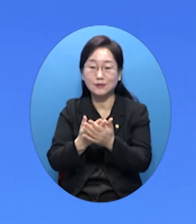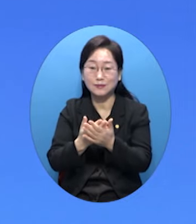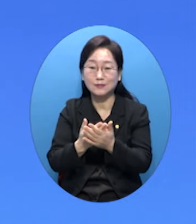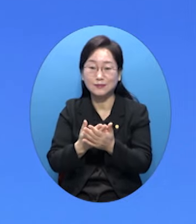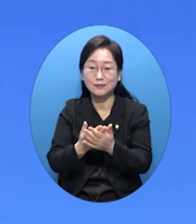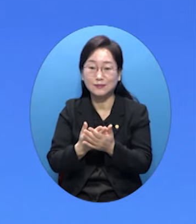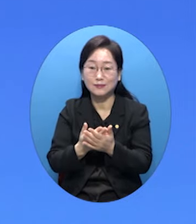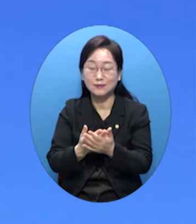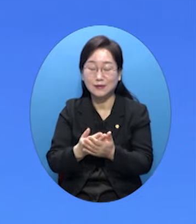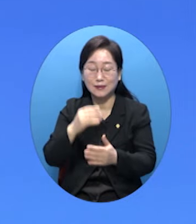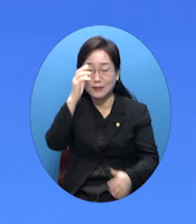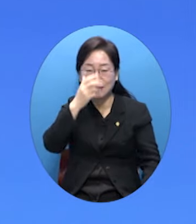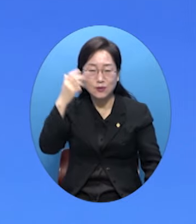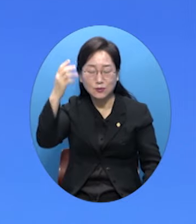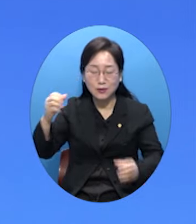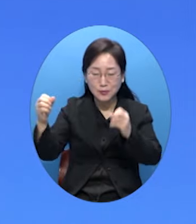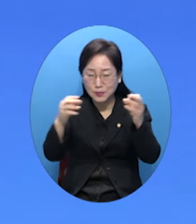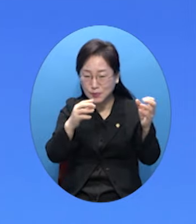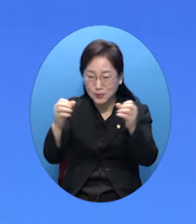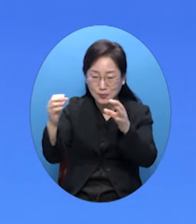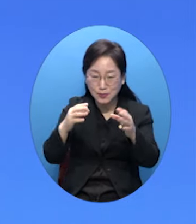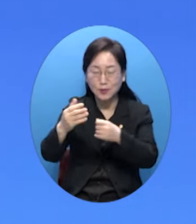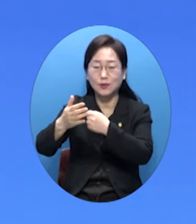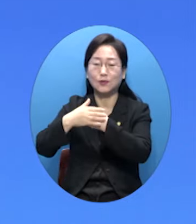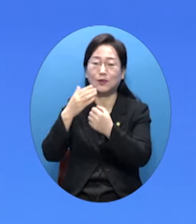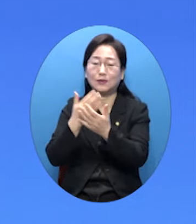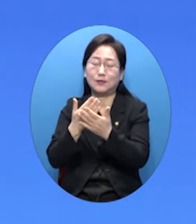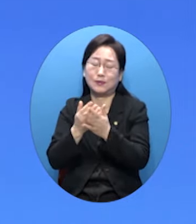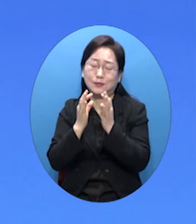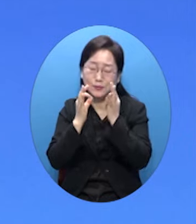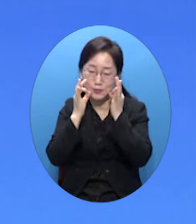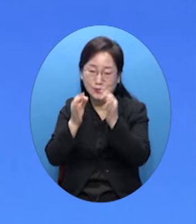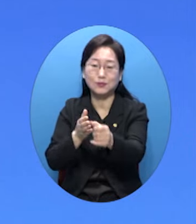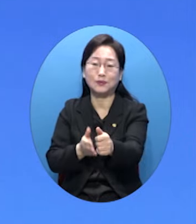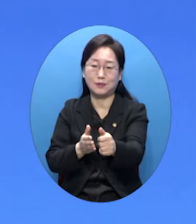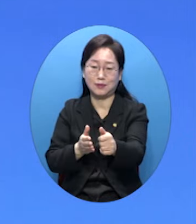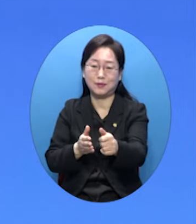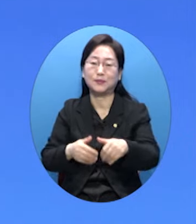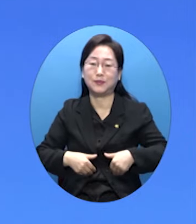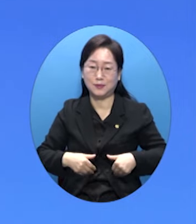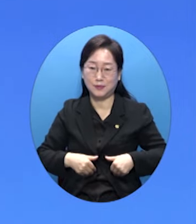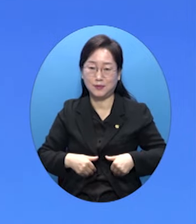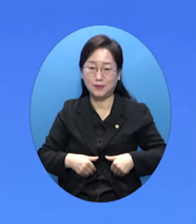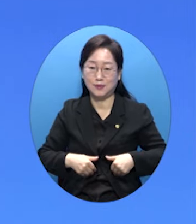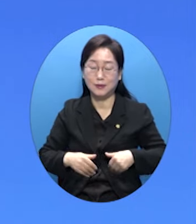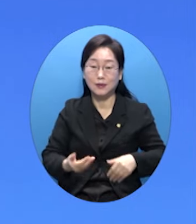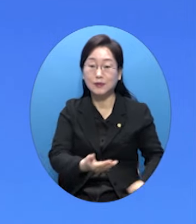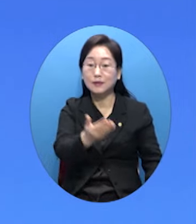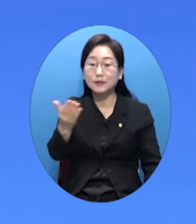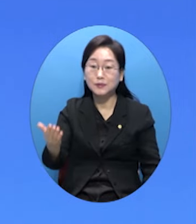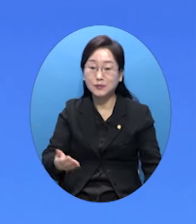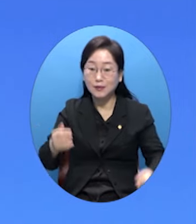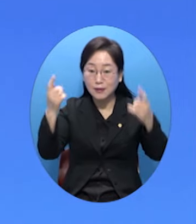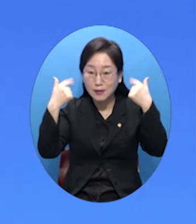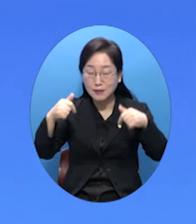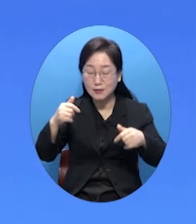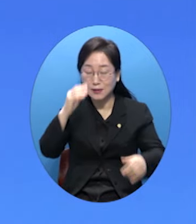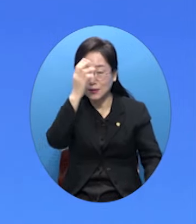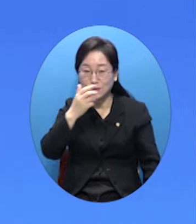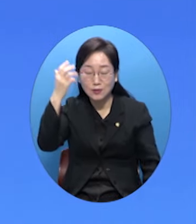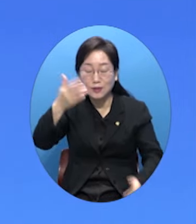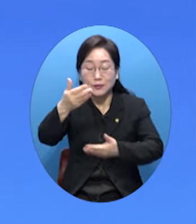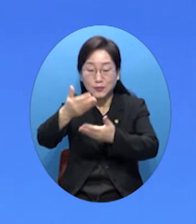주옵소서. 성령과 늘 대화하면서 성령님의 도우심을 간구해야 됩니다. 그래서 여러분께서 늘 성령님과